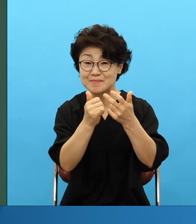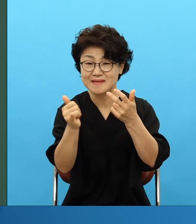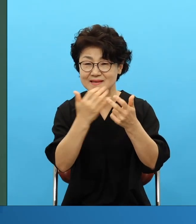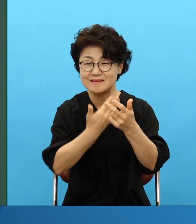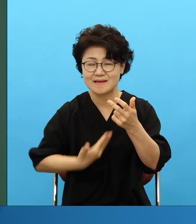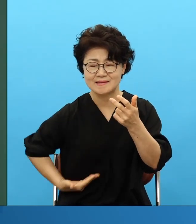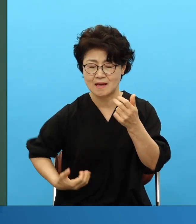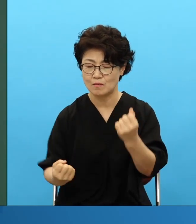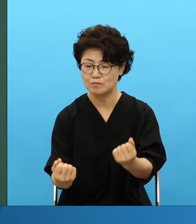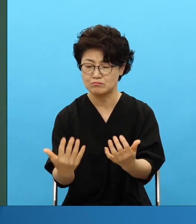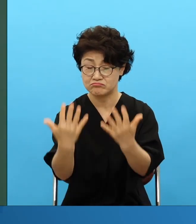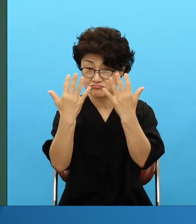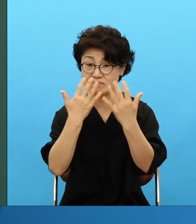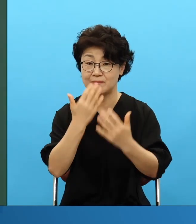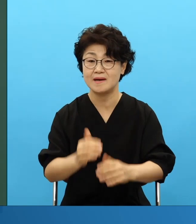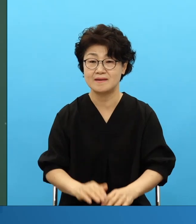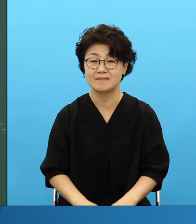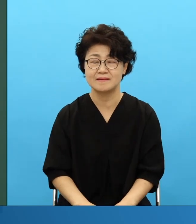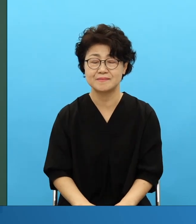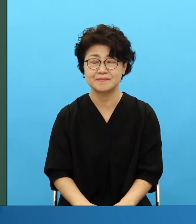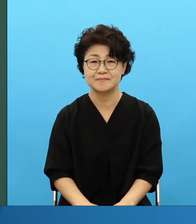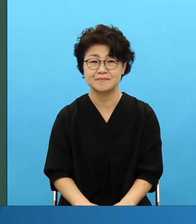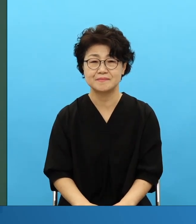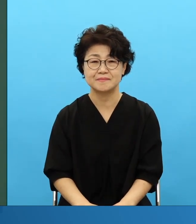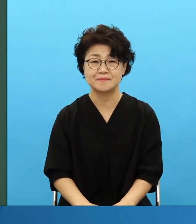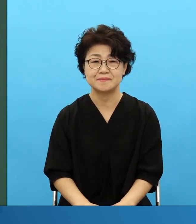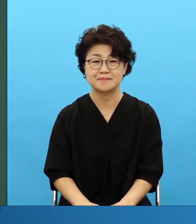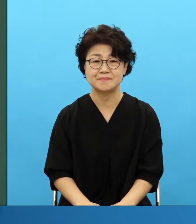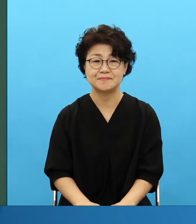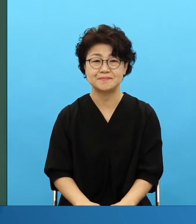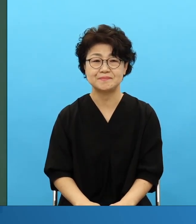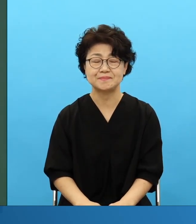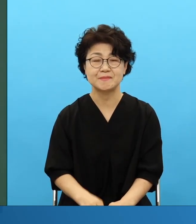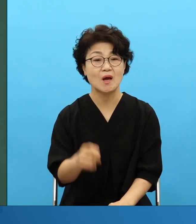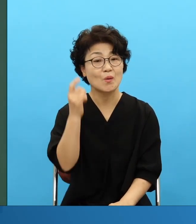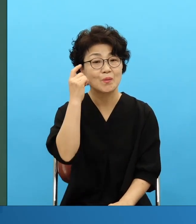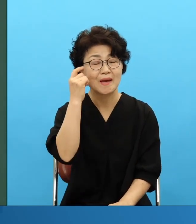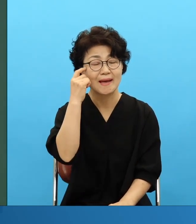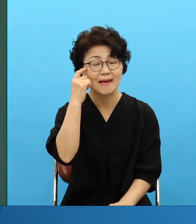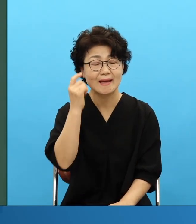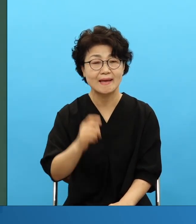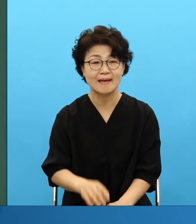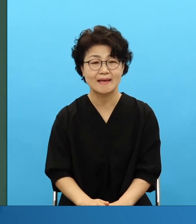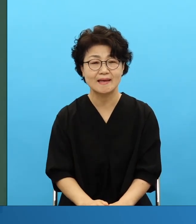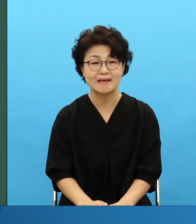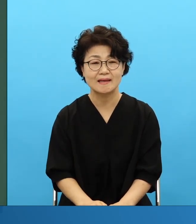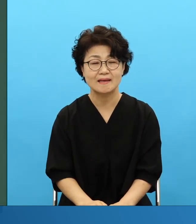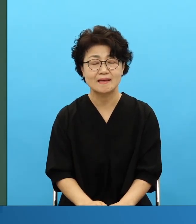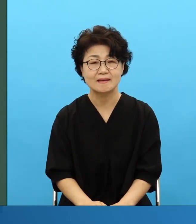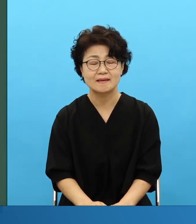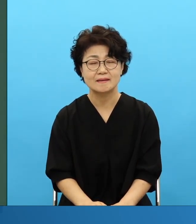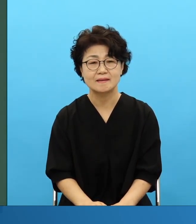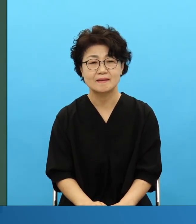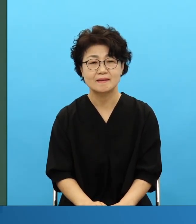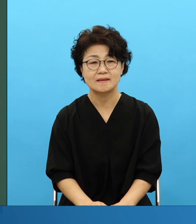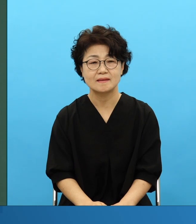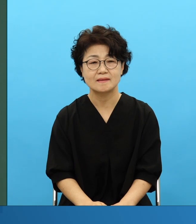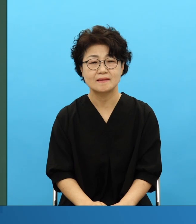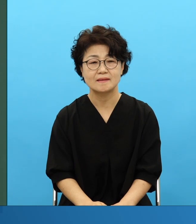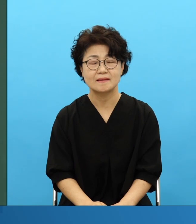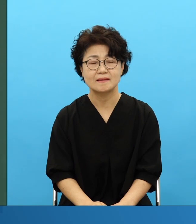to save and 70 workers will arise. 왜 이렇게 해야 됩니까? Why must you do it this way? 예, 우리는